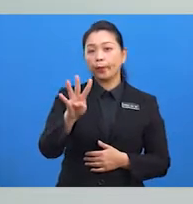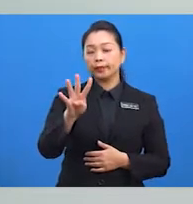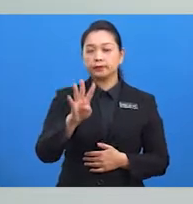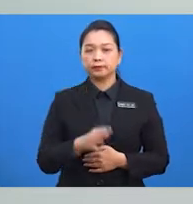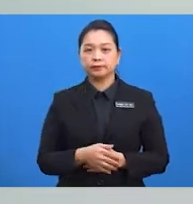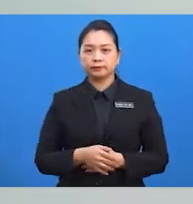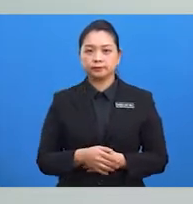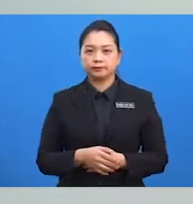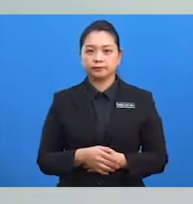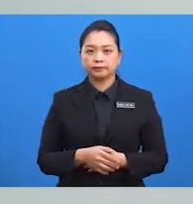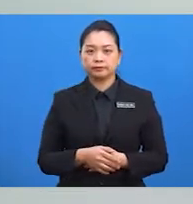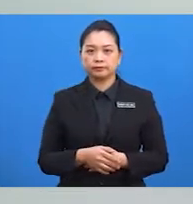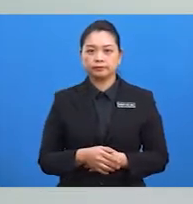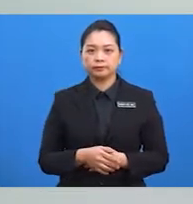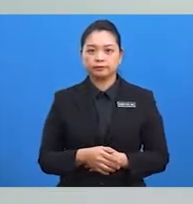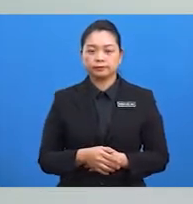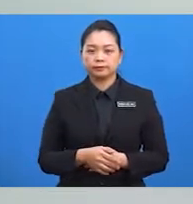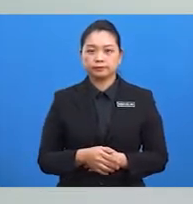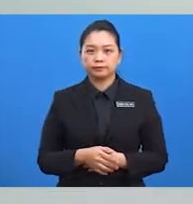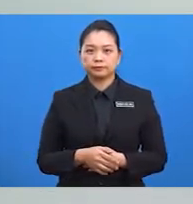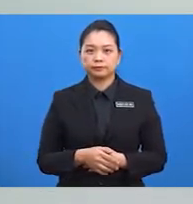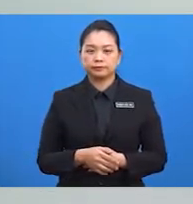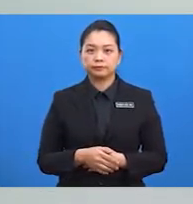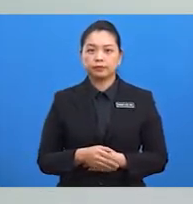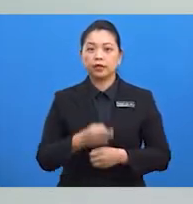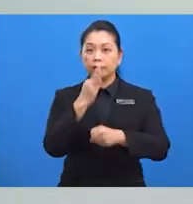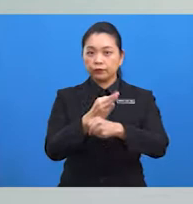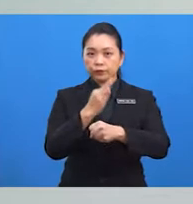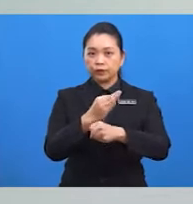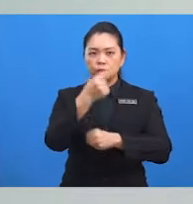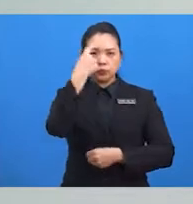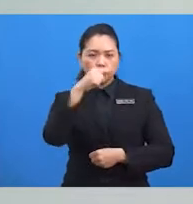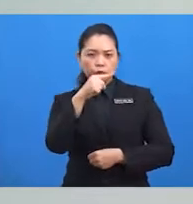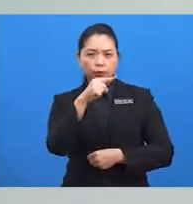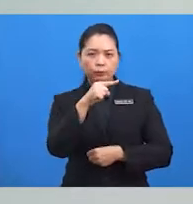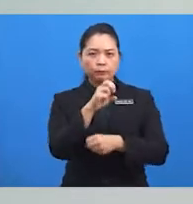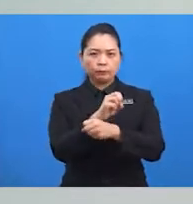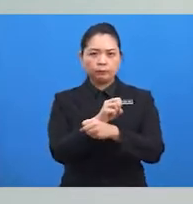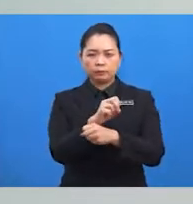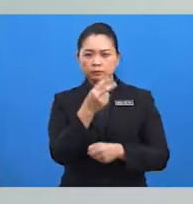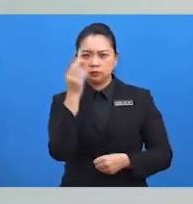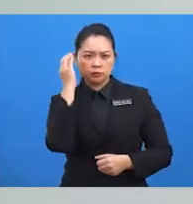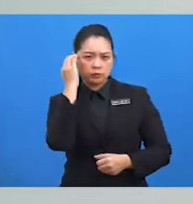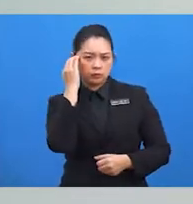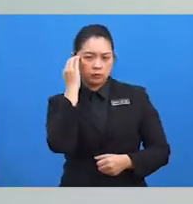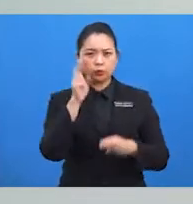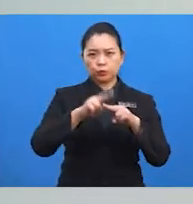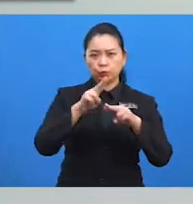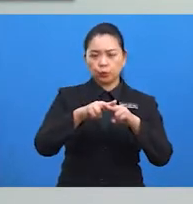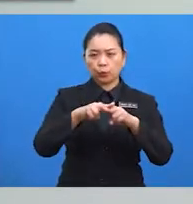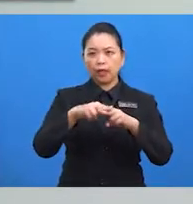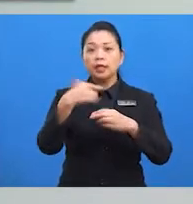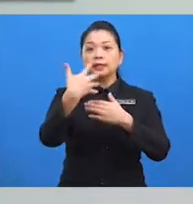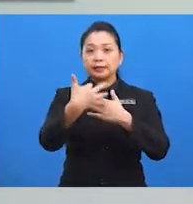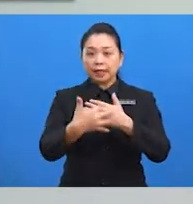Hai netizen 24 berfungsi untuk mengesan kedudukan darah